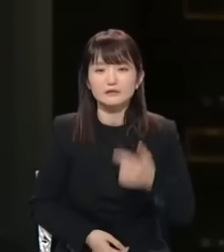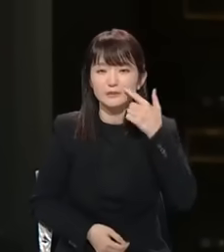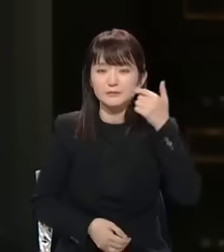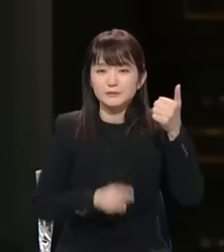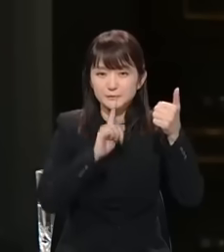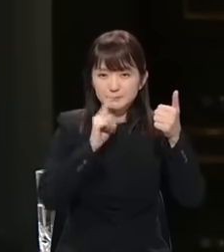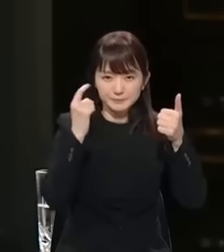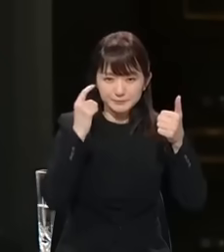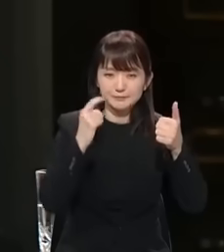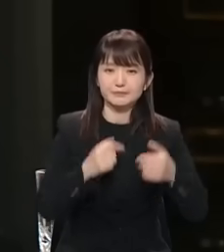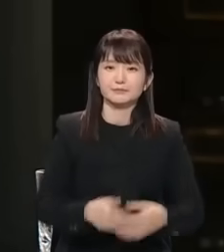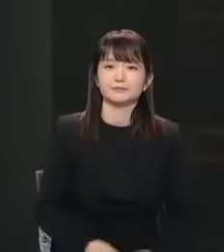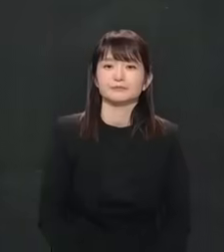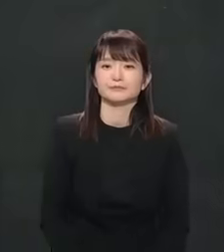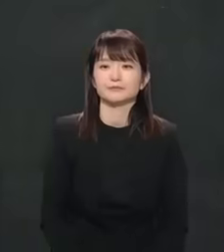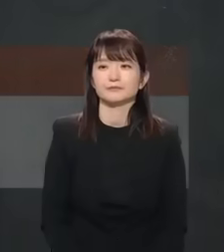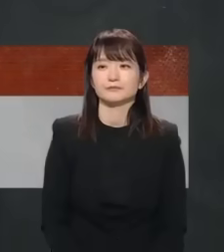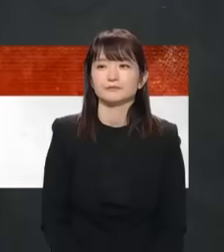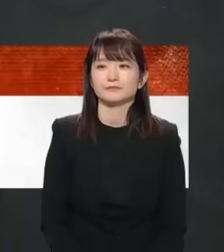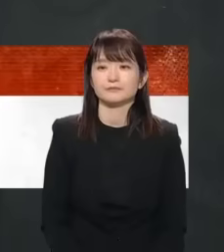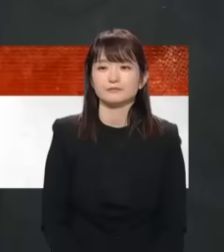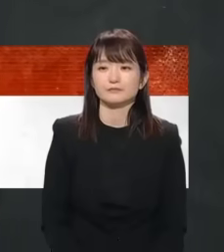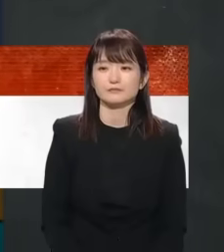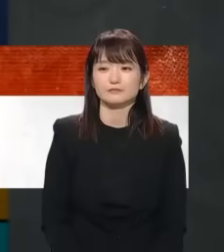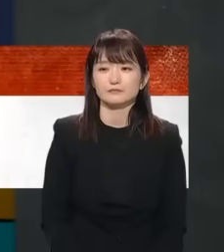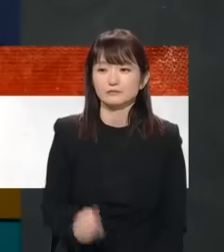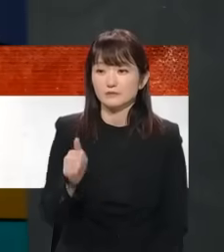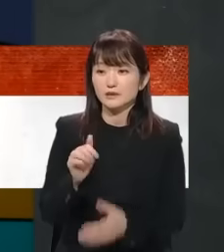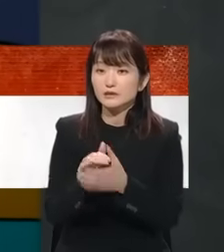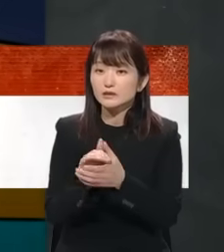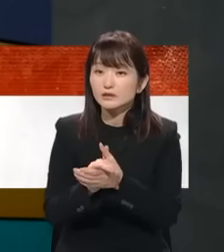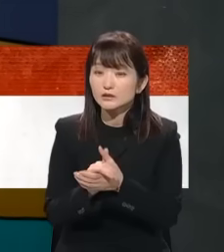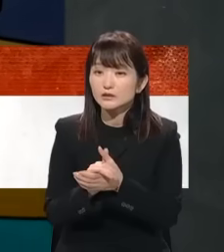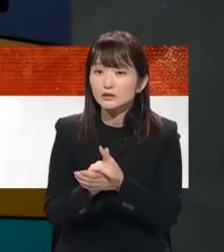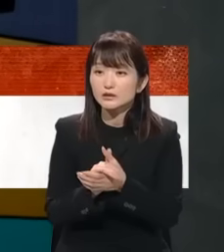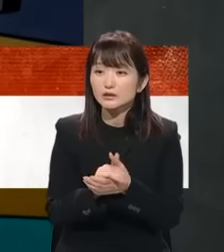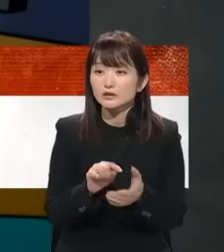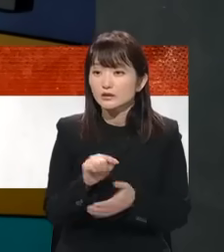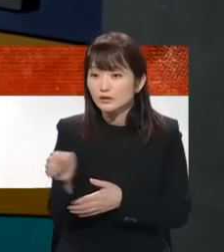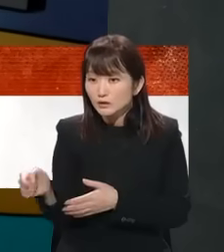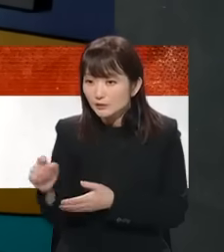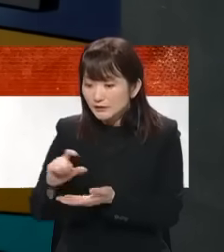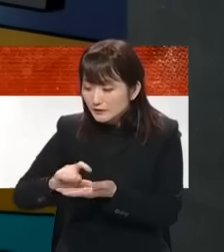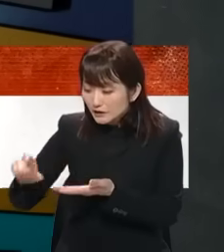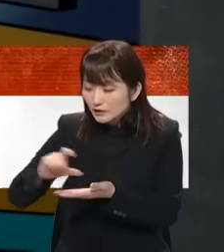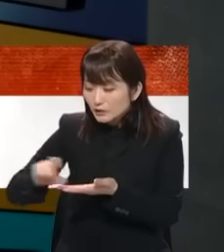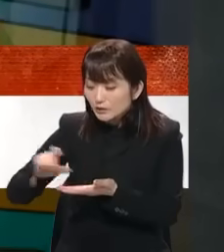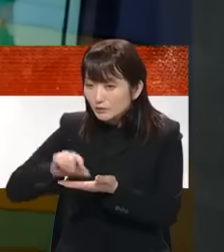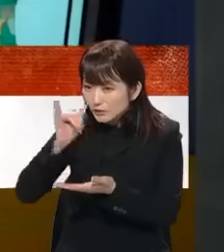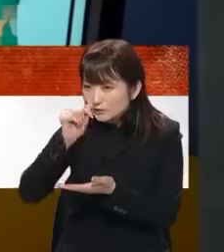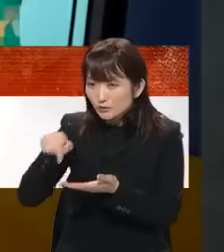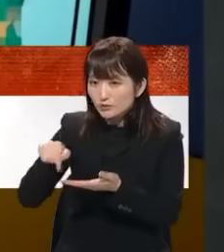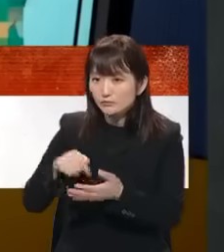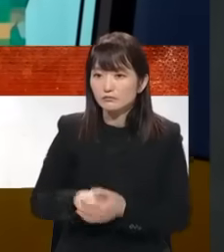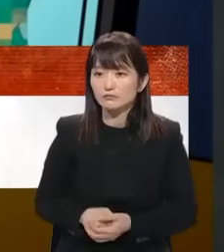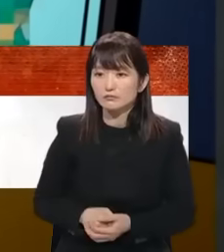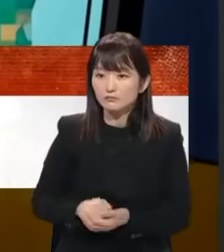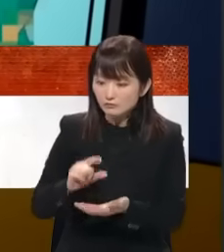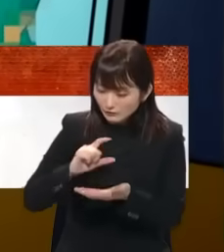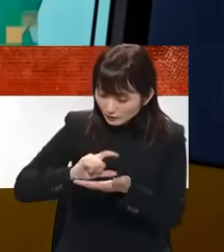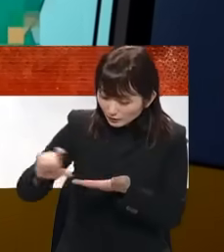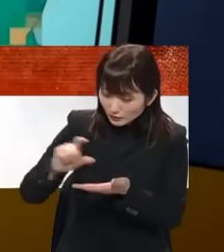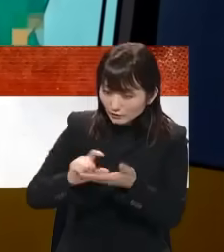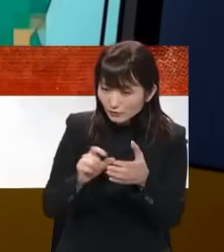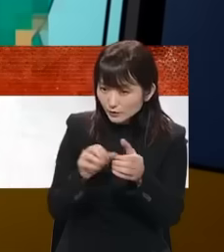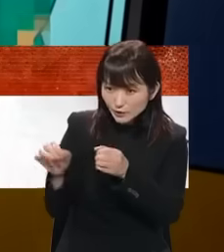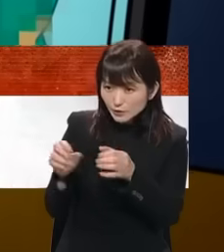직접 들어보시죠 그 남자친구라는 친가에서 을 하고 있더라 이거죠 텔레그램에